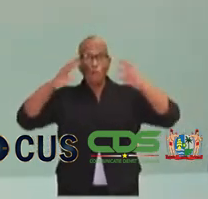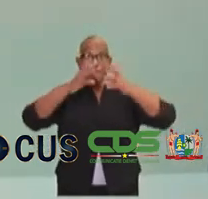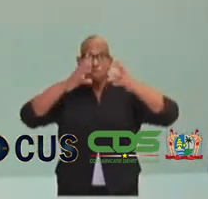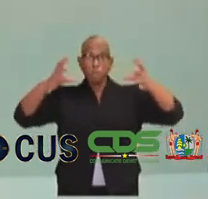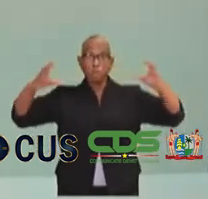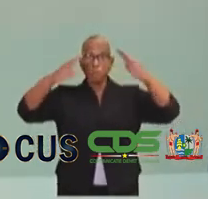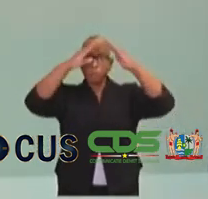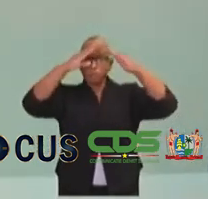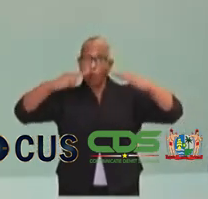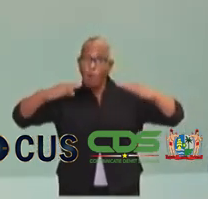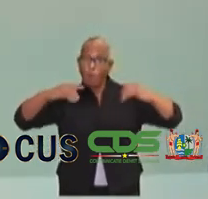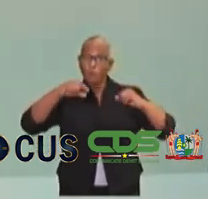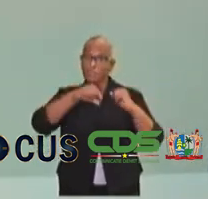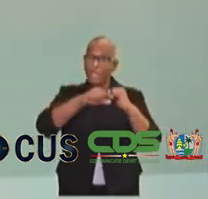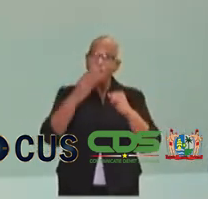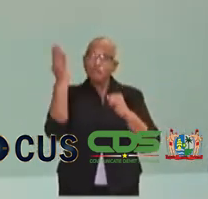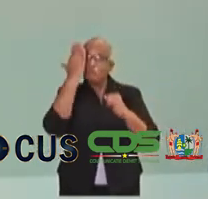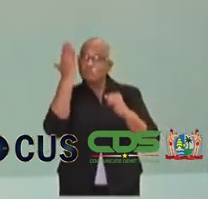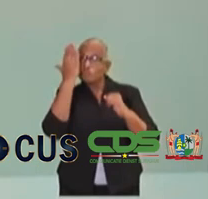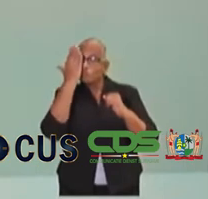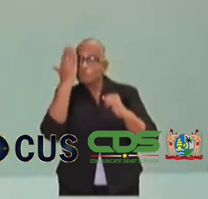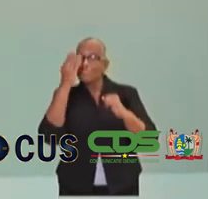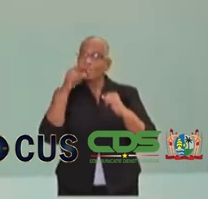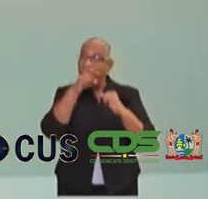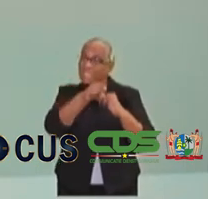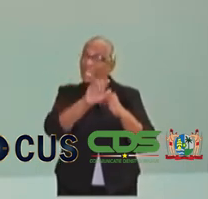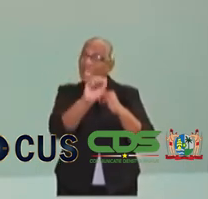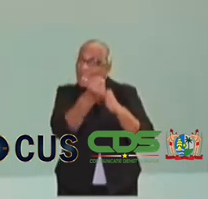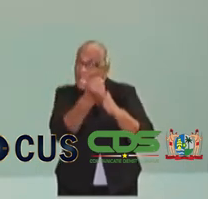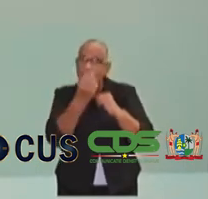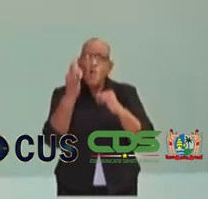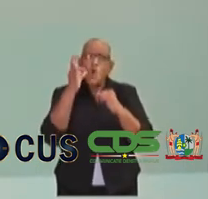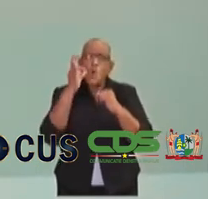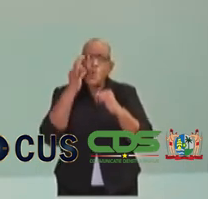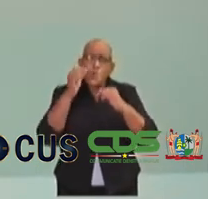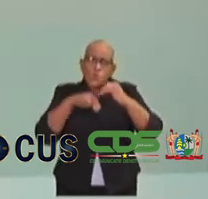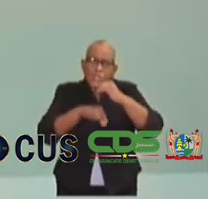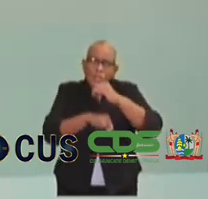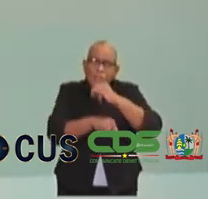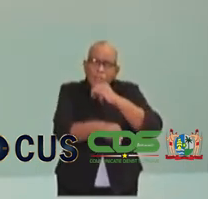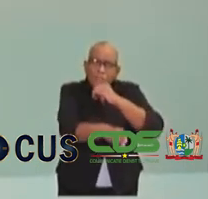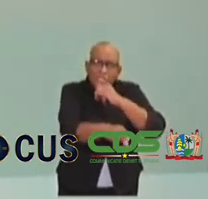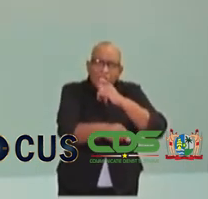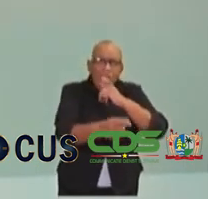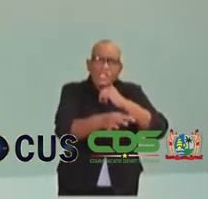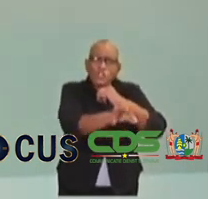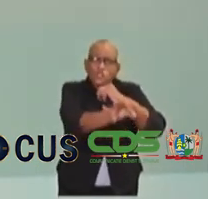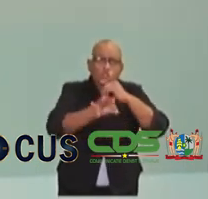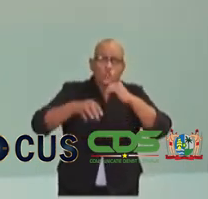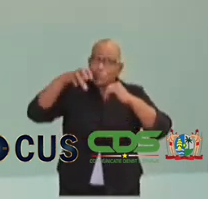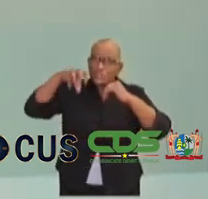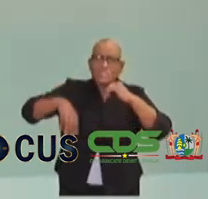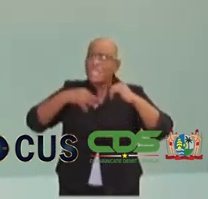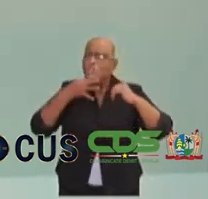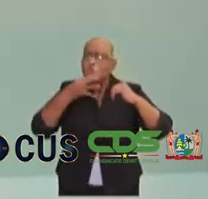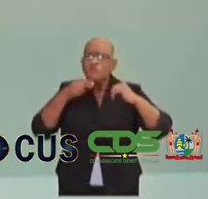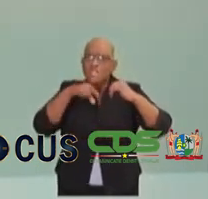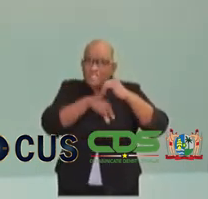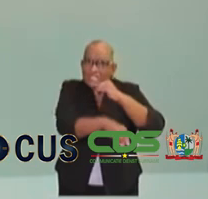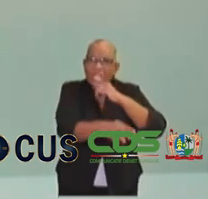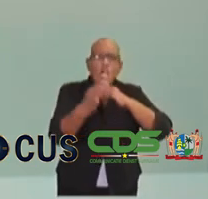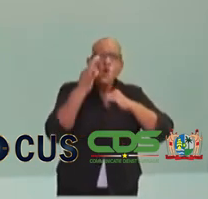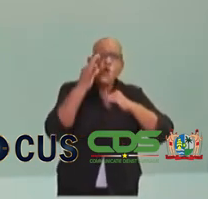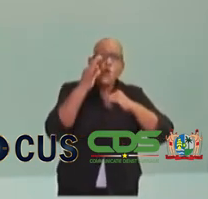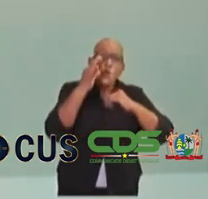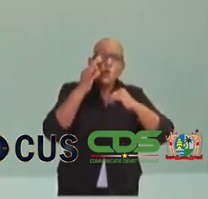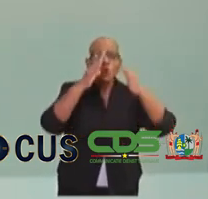de studenten die uit Brokopondo en verre binnenland komen, met de internaat in Para bouwen we